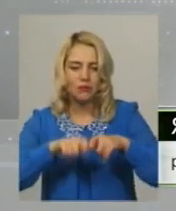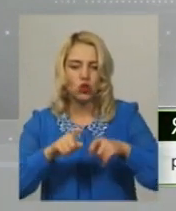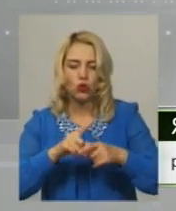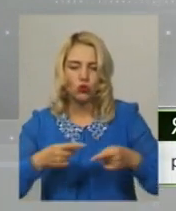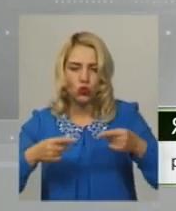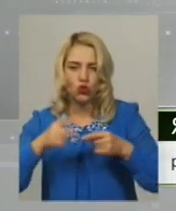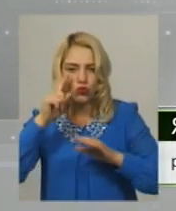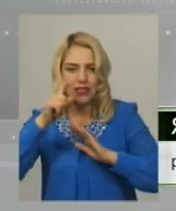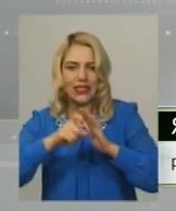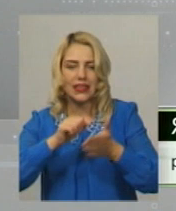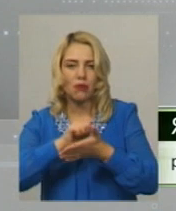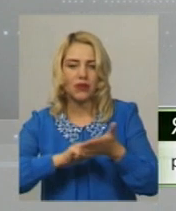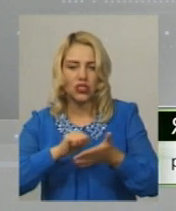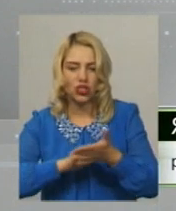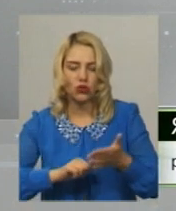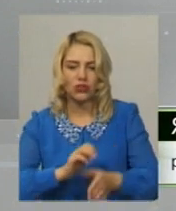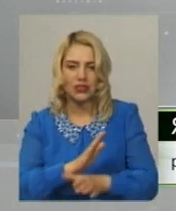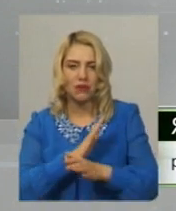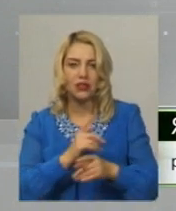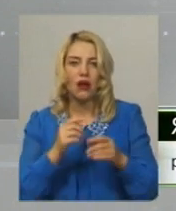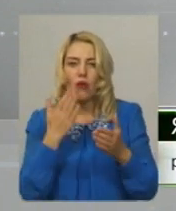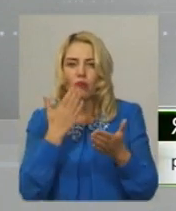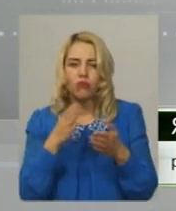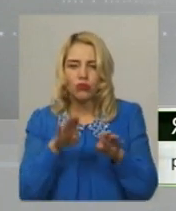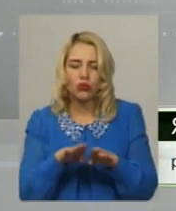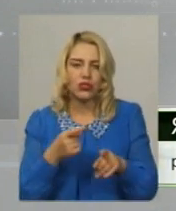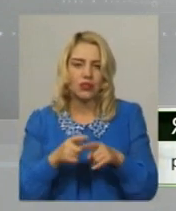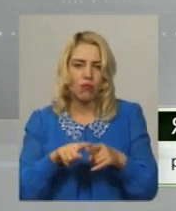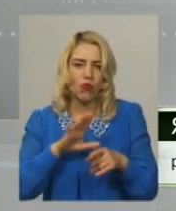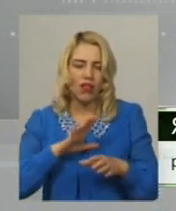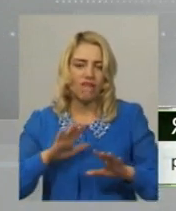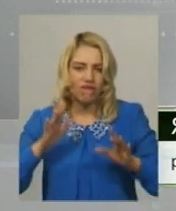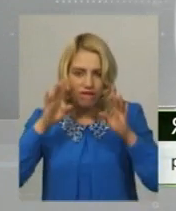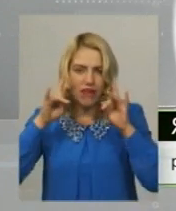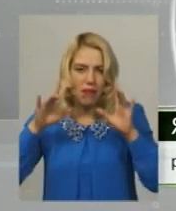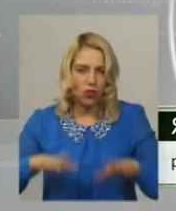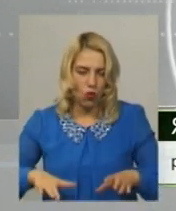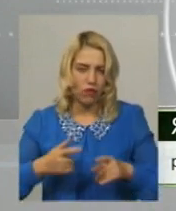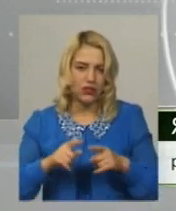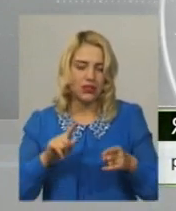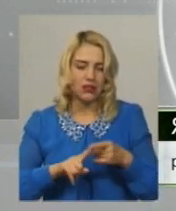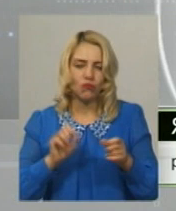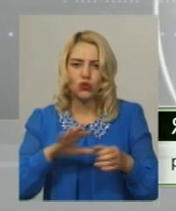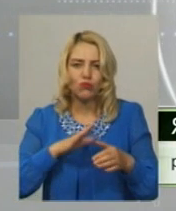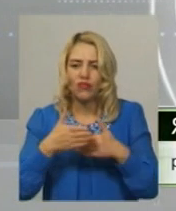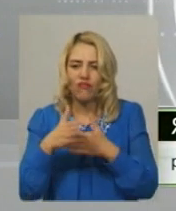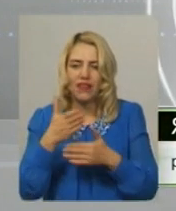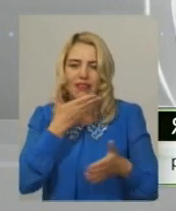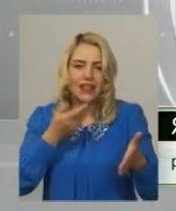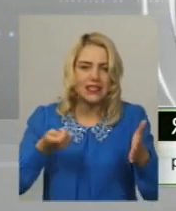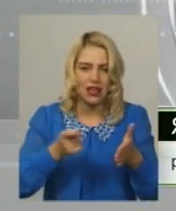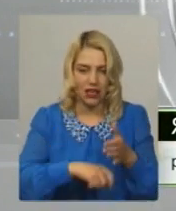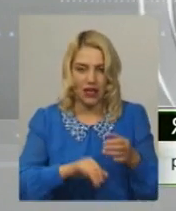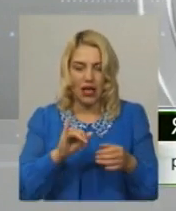смерті. Очевидно, це була випадковість, можливо, просто був відкритий технічний вихід цей, чи не замкнений, скажімо так, і